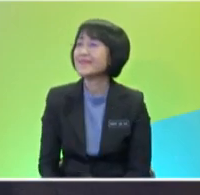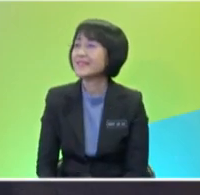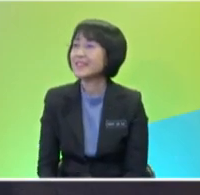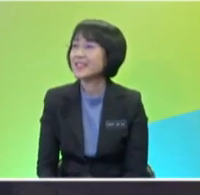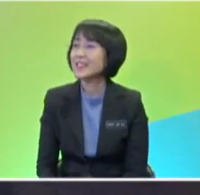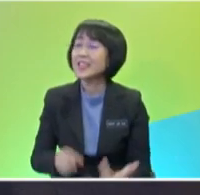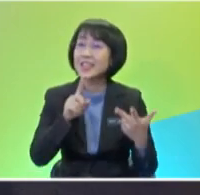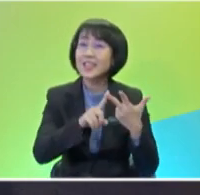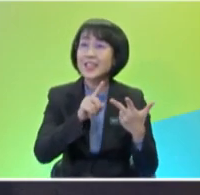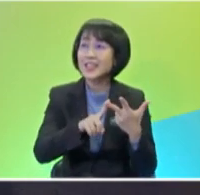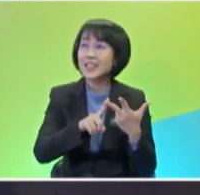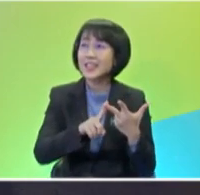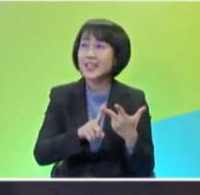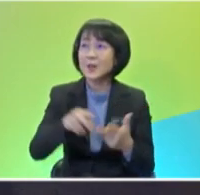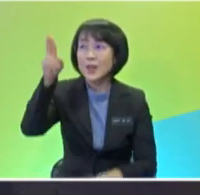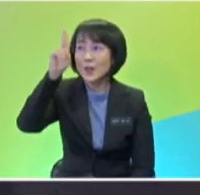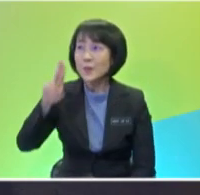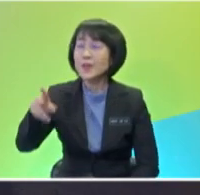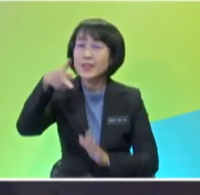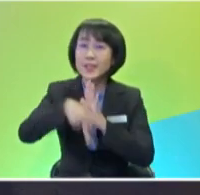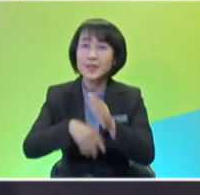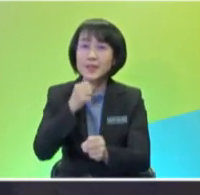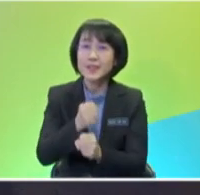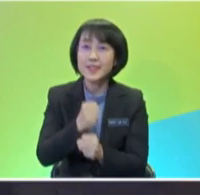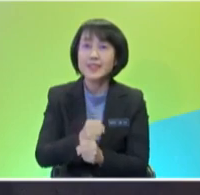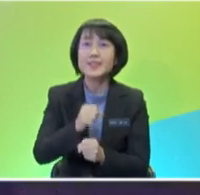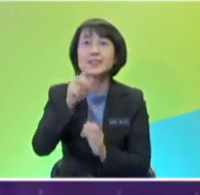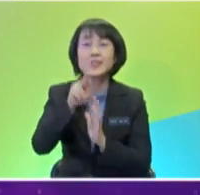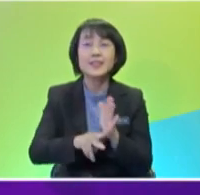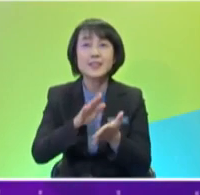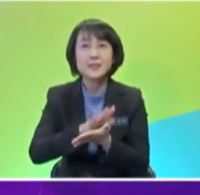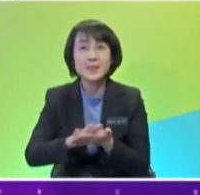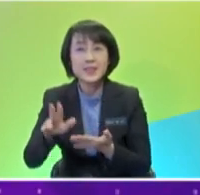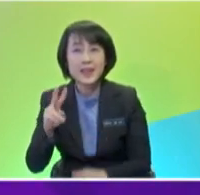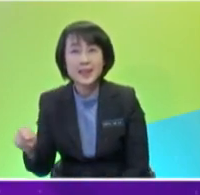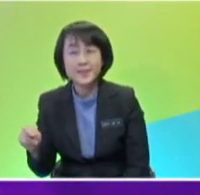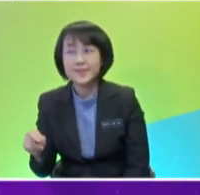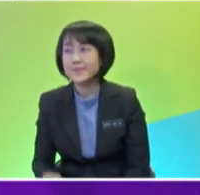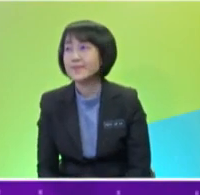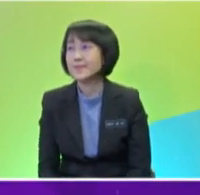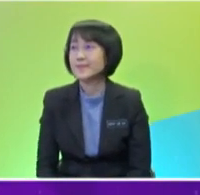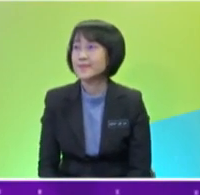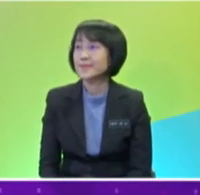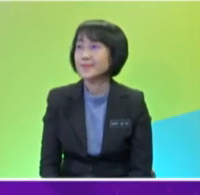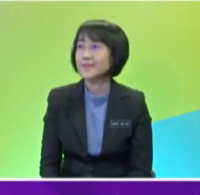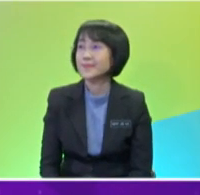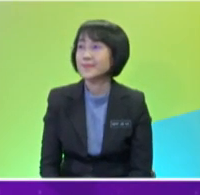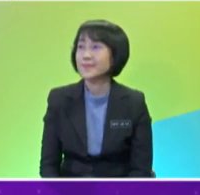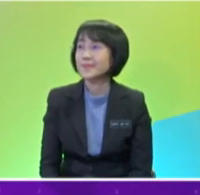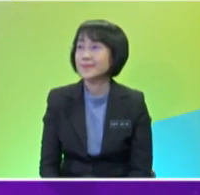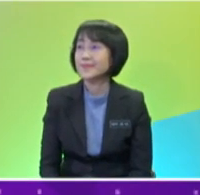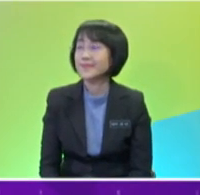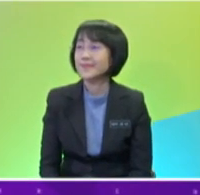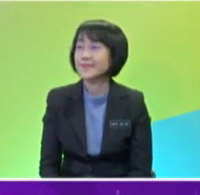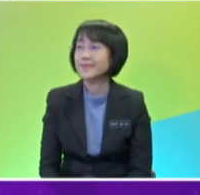menghormati pekerja kebersihan Apa kepentingan kepada kebersihan tersebut